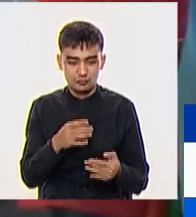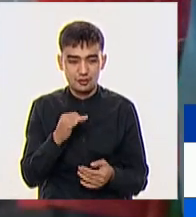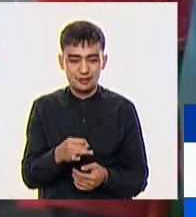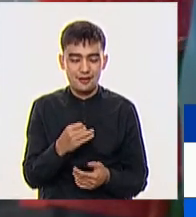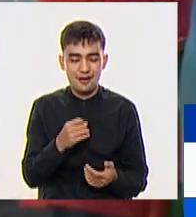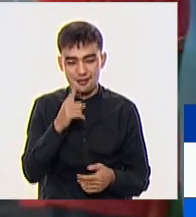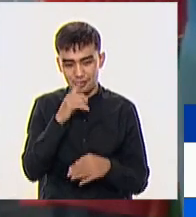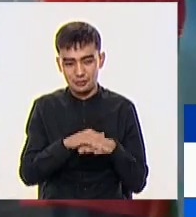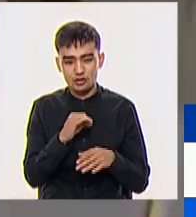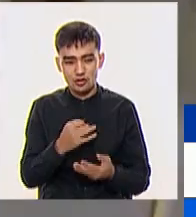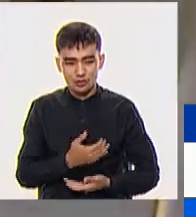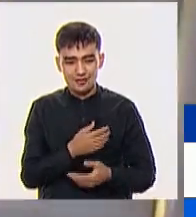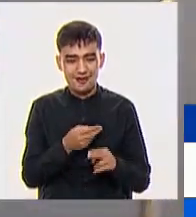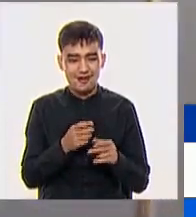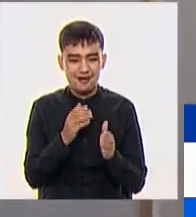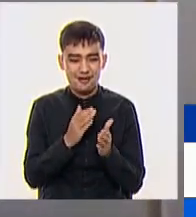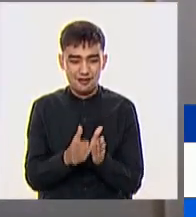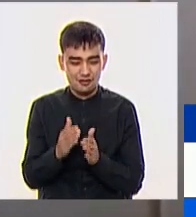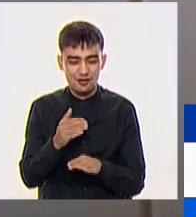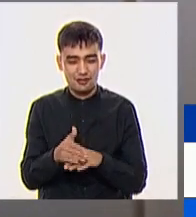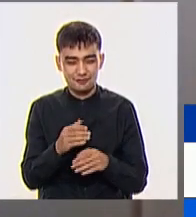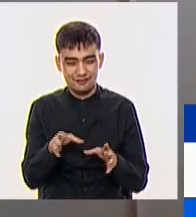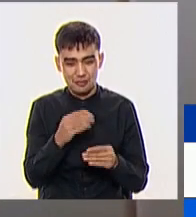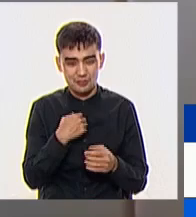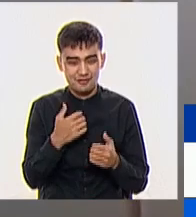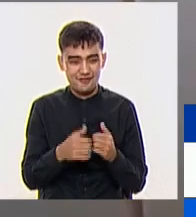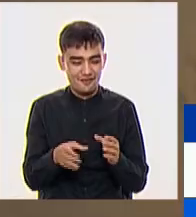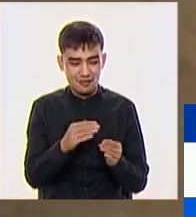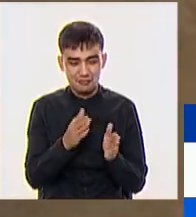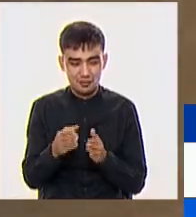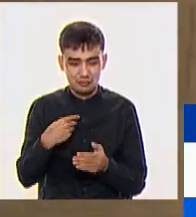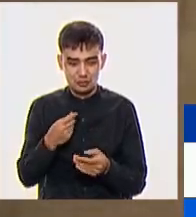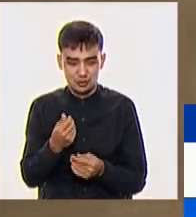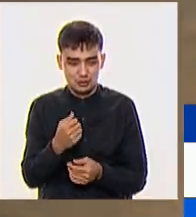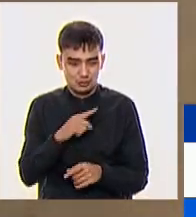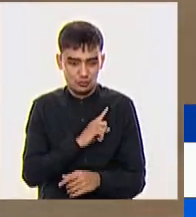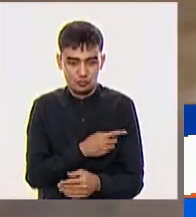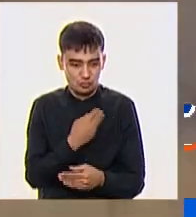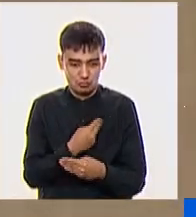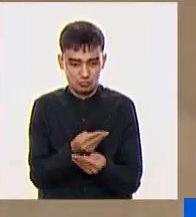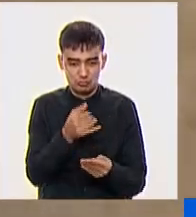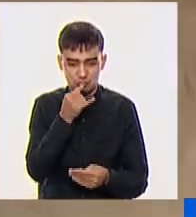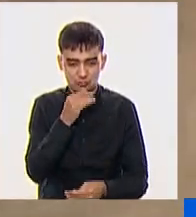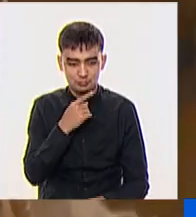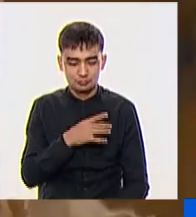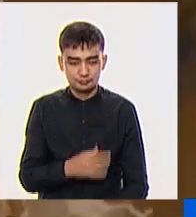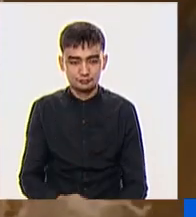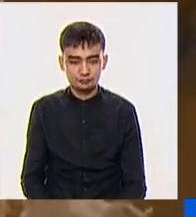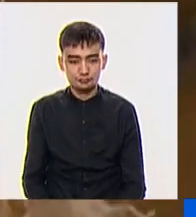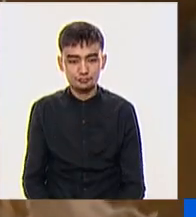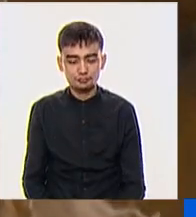әкімдіктің тұрғындардың әрқайсына үй алып беруге шамасы да қаражаты да жоқ екен. Махаббат Нұржанқызы, Жанар Қожанова, Жомарт